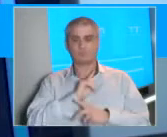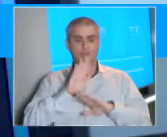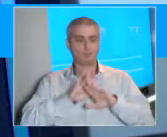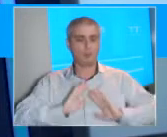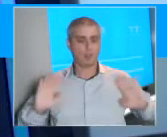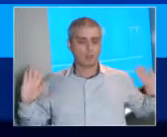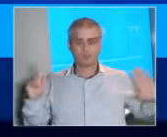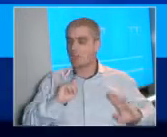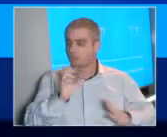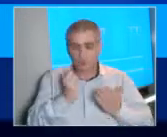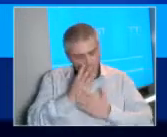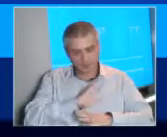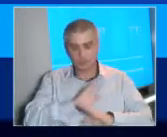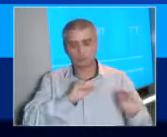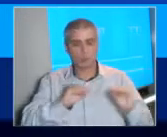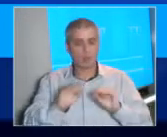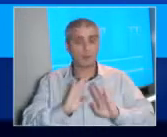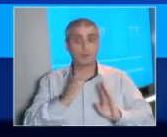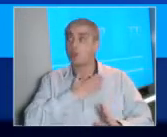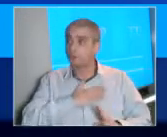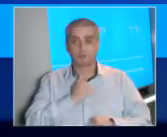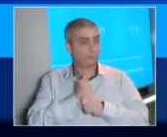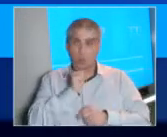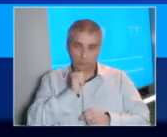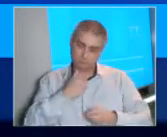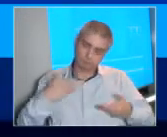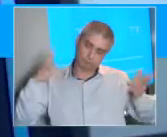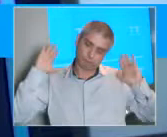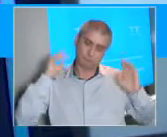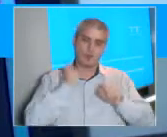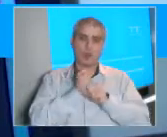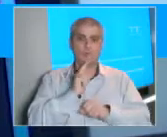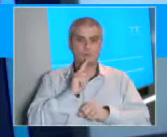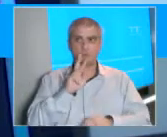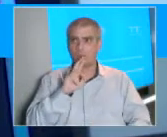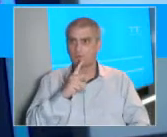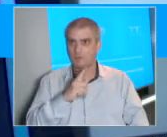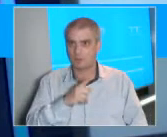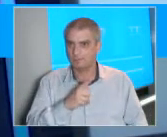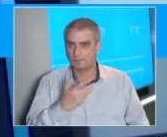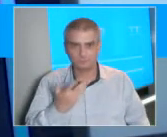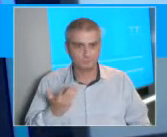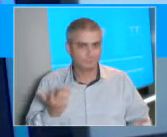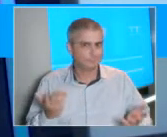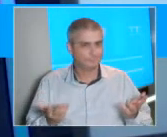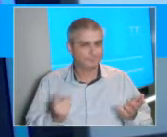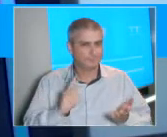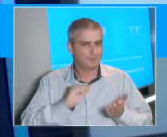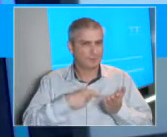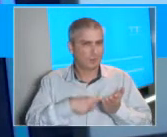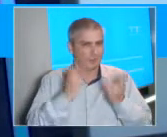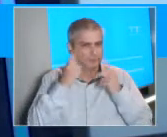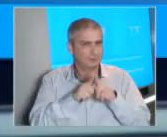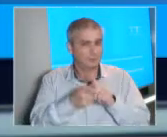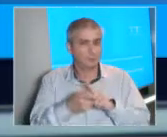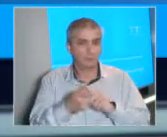לגעת בהם. אסור לפטר, אסור לנייד, ירצו יעבדו, ירצו לא יעבדו. רועי פולקמן, מי חותם על הסכם